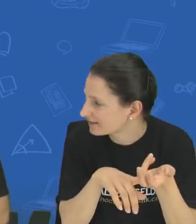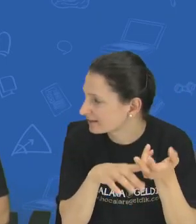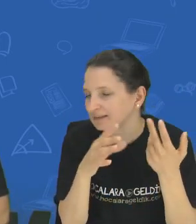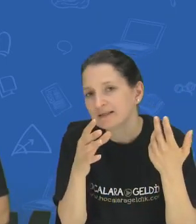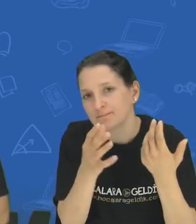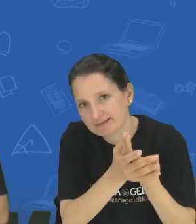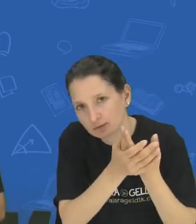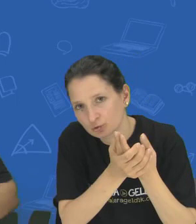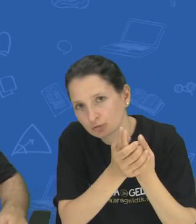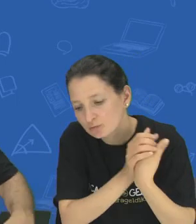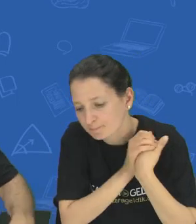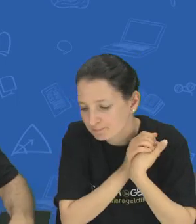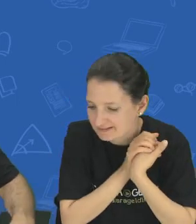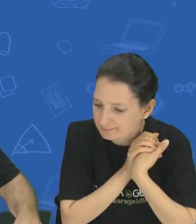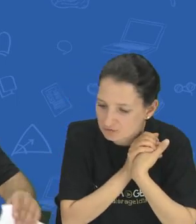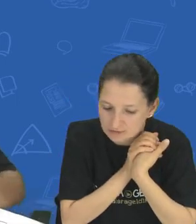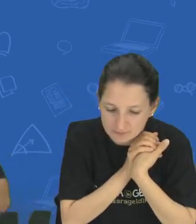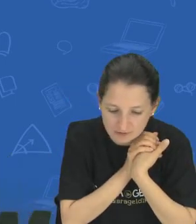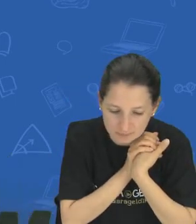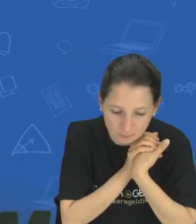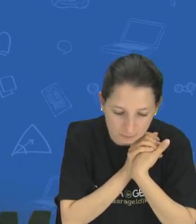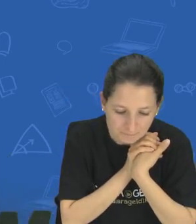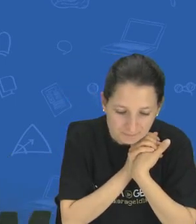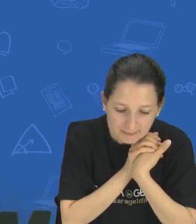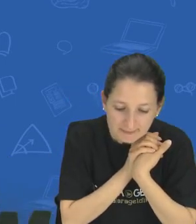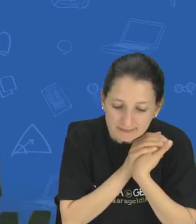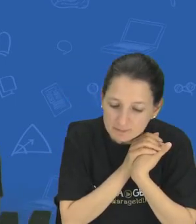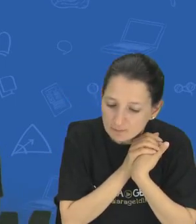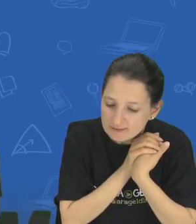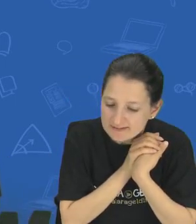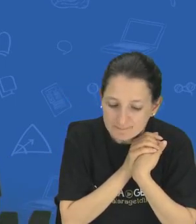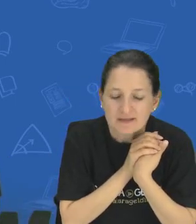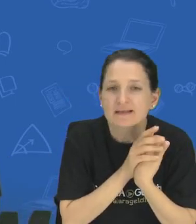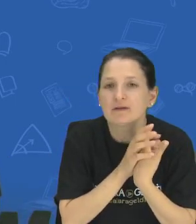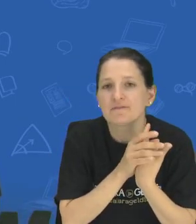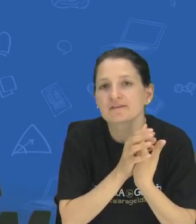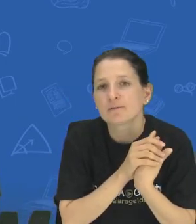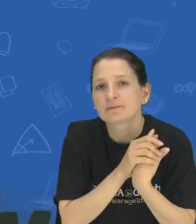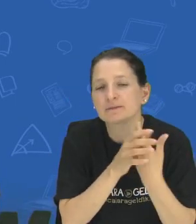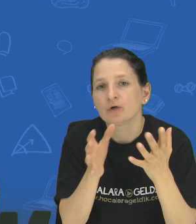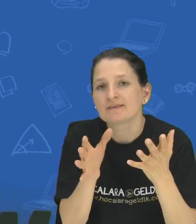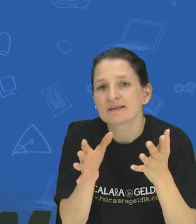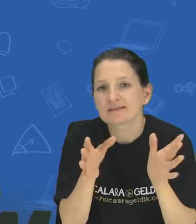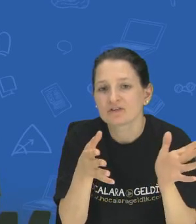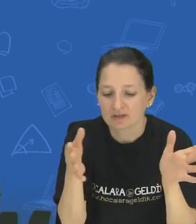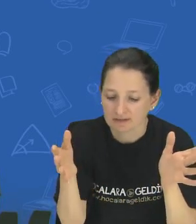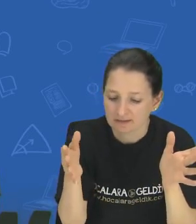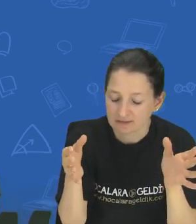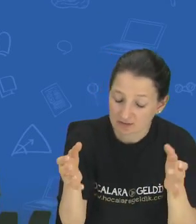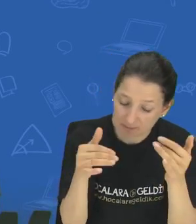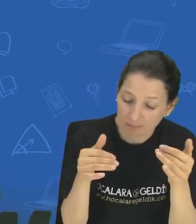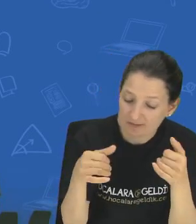beceri kazandıran meslek grubuyuz biz. İnşallah başarabiliyoruz. Kimya mühendisi, kimya, fizik ve matematik. Mühendisler